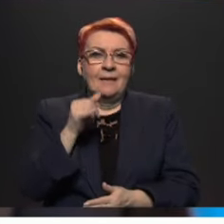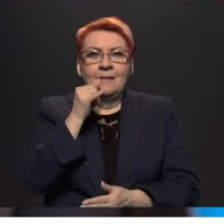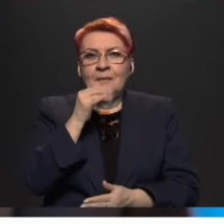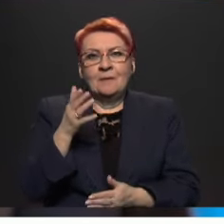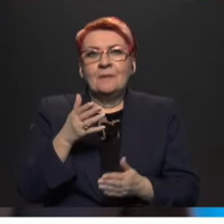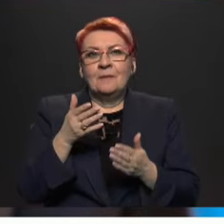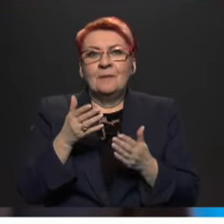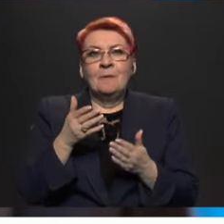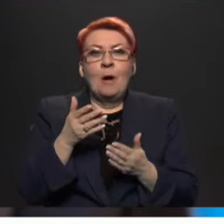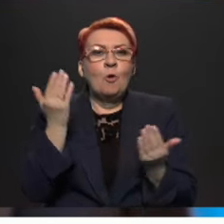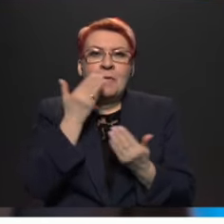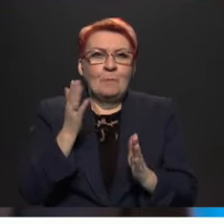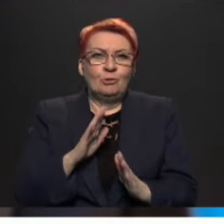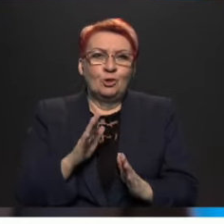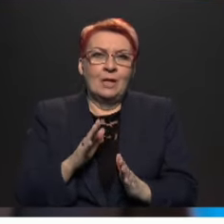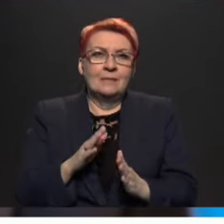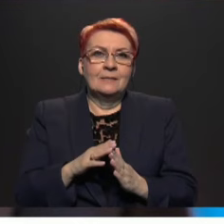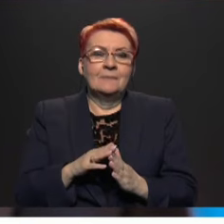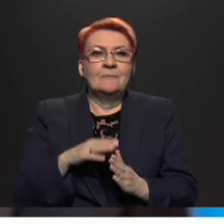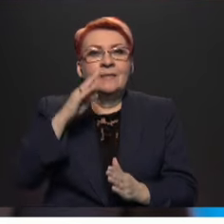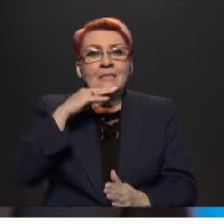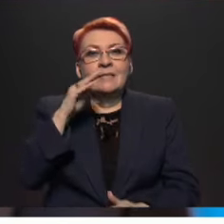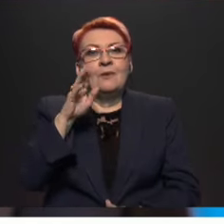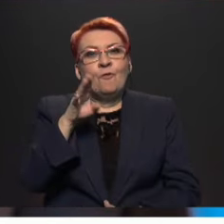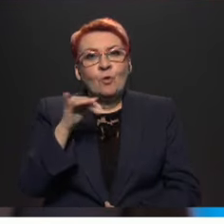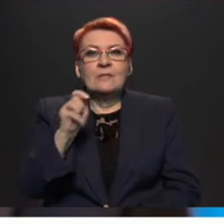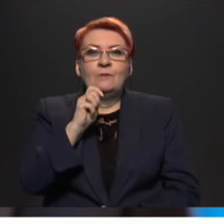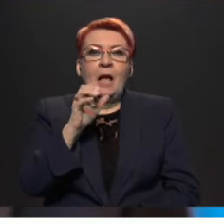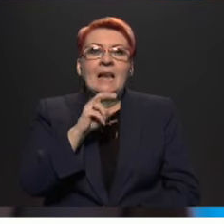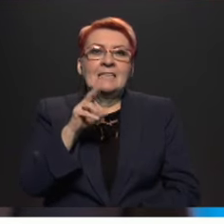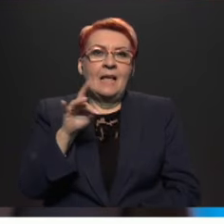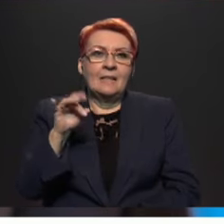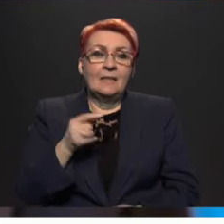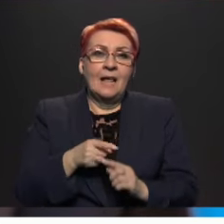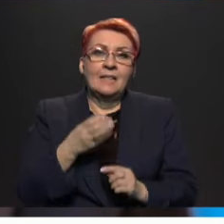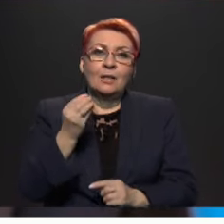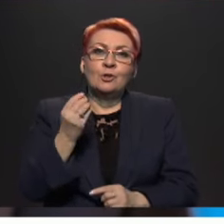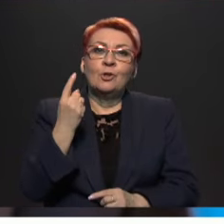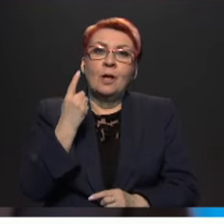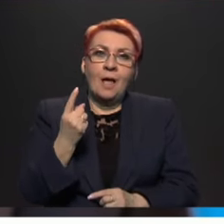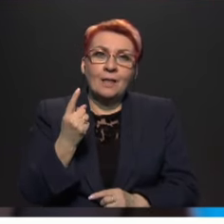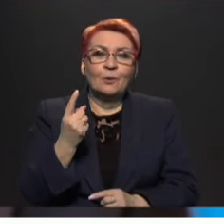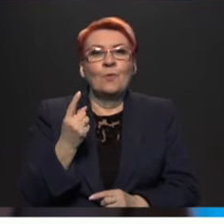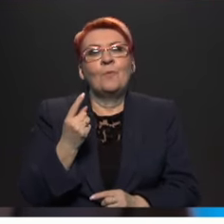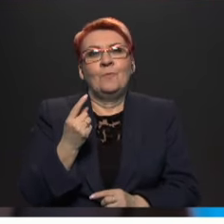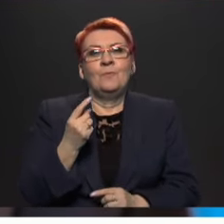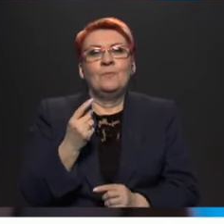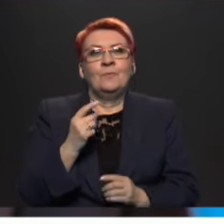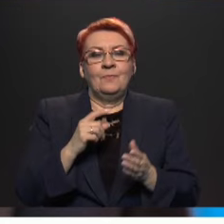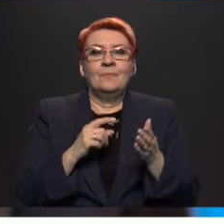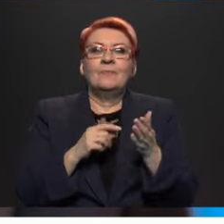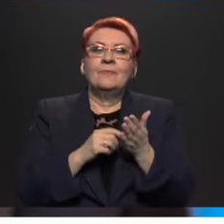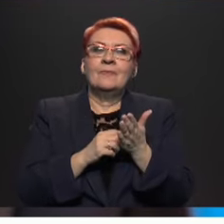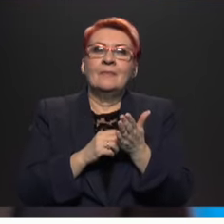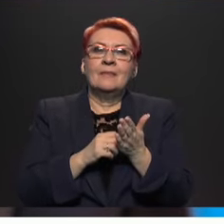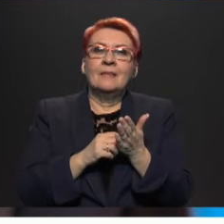ВКонтакте. Оно звучит так. Отец Фотий, Александра, добрый вечер. Александра, это еще одно маленькое мое стихотворение. Крестик